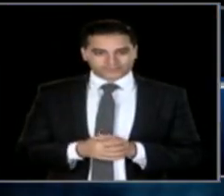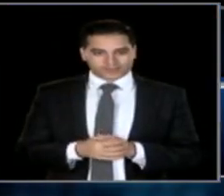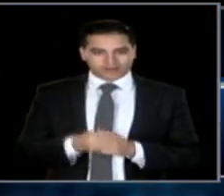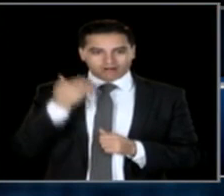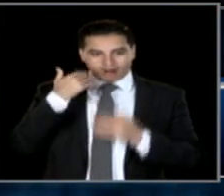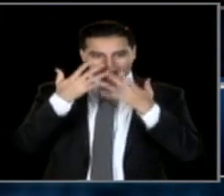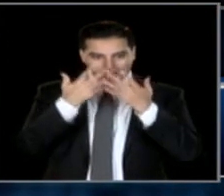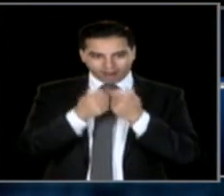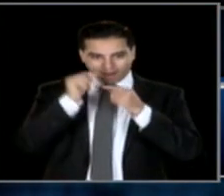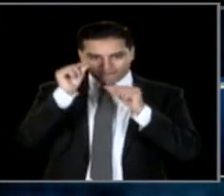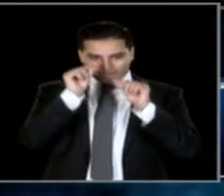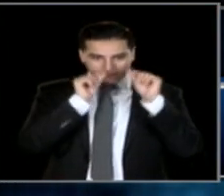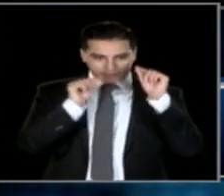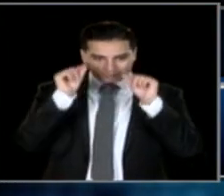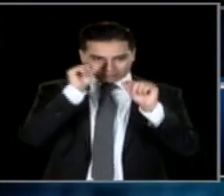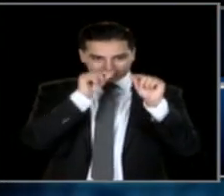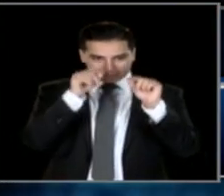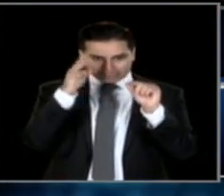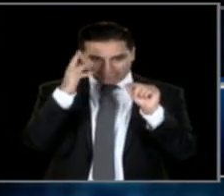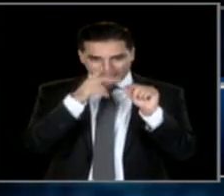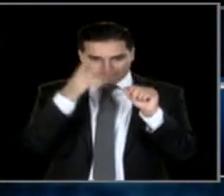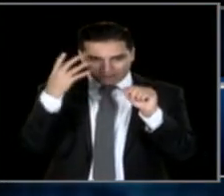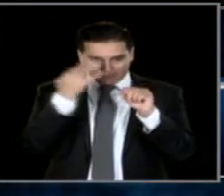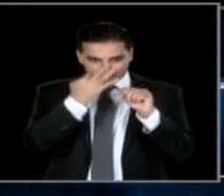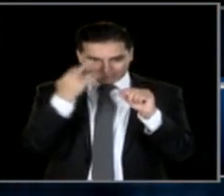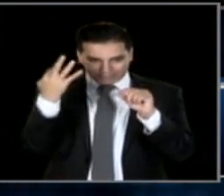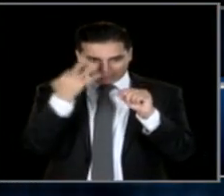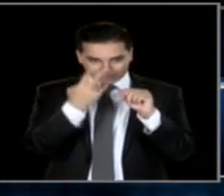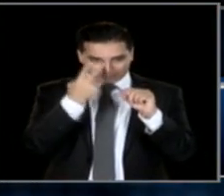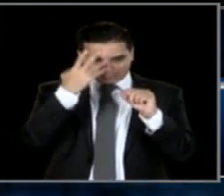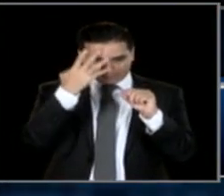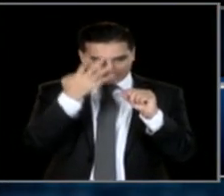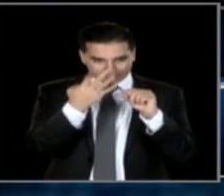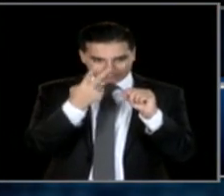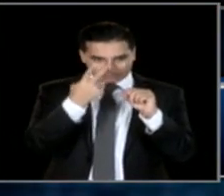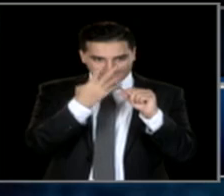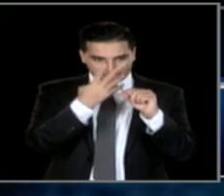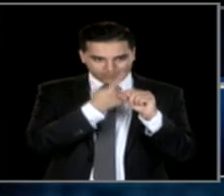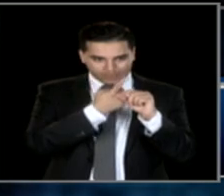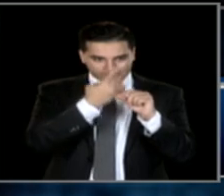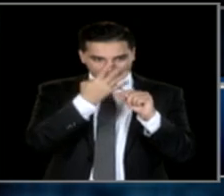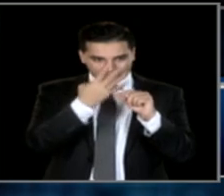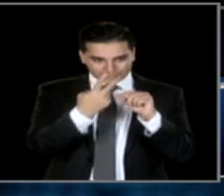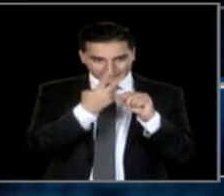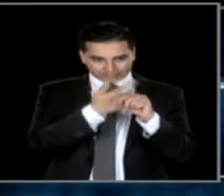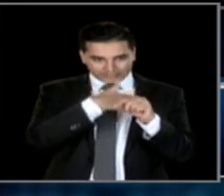هو مجموع الأرقام الموجودة على أحجار النرد بالصورة؟